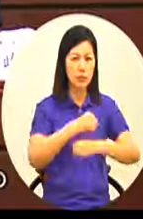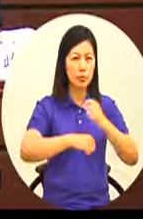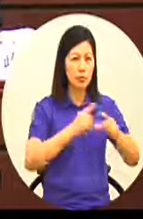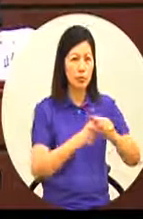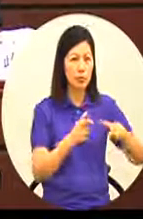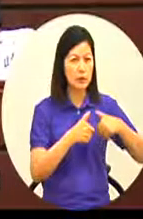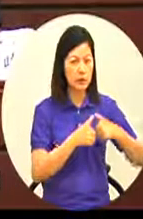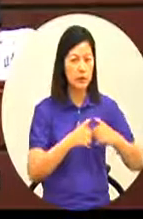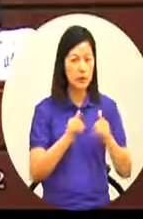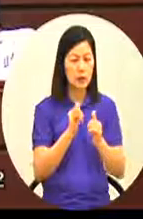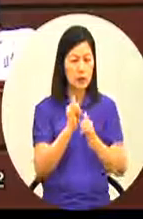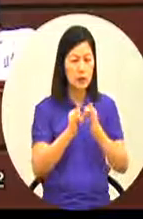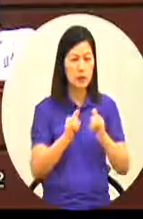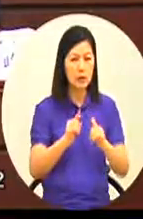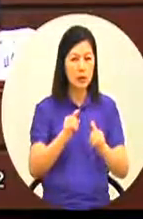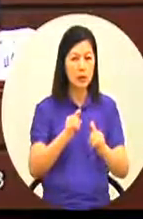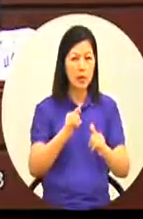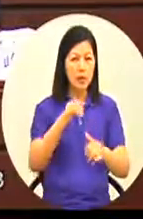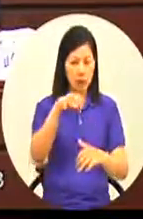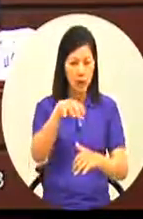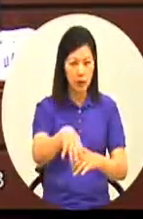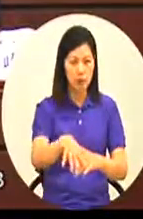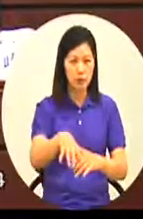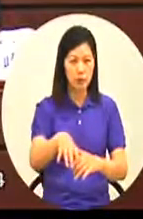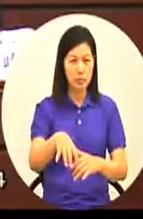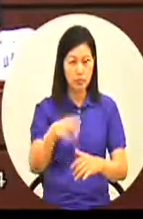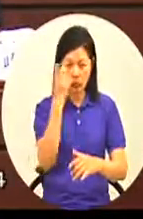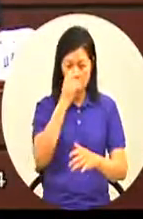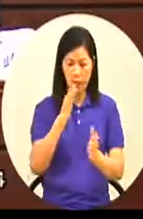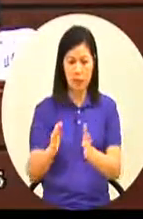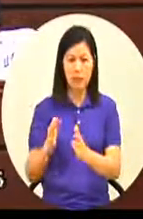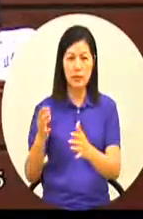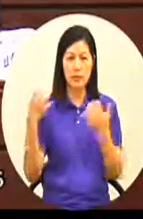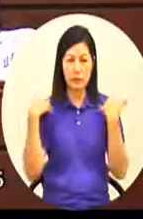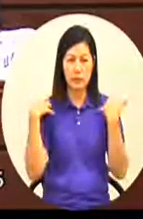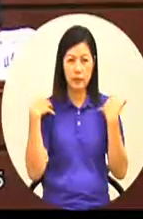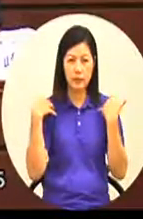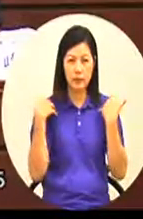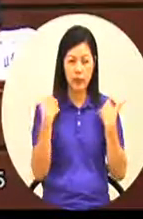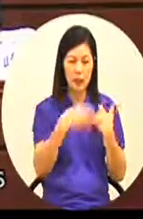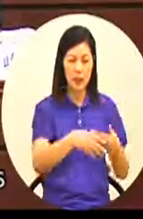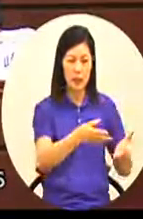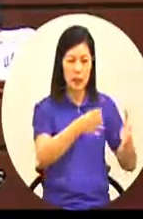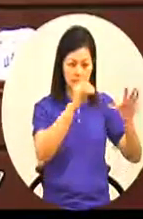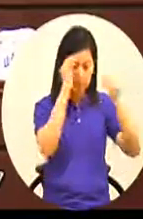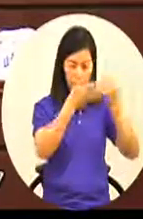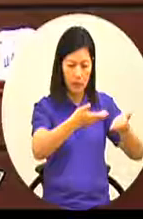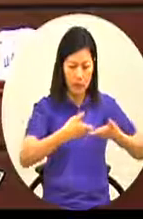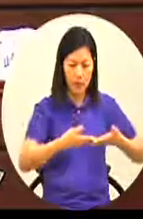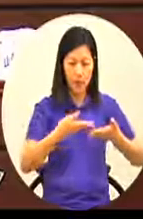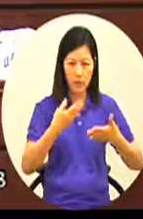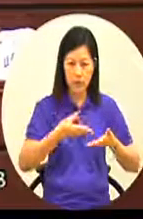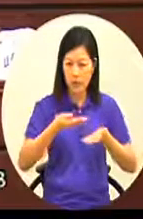社会局管理的，啊，我来讲按上有社会局。 啊、不管是上海的管理啊， 是， 总是这